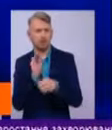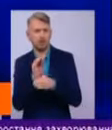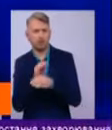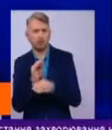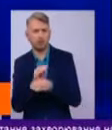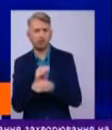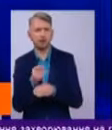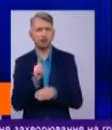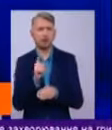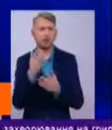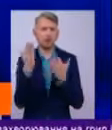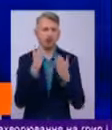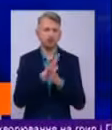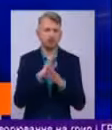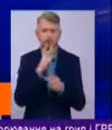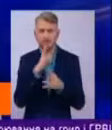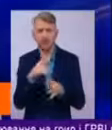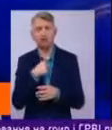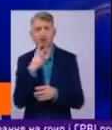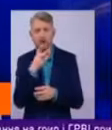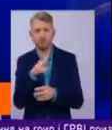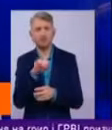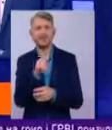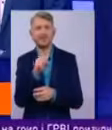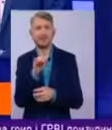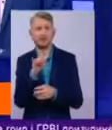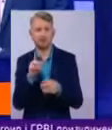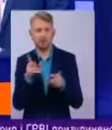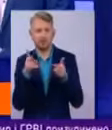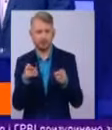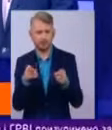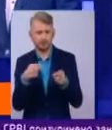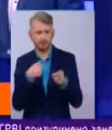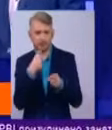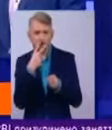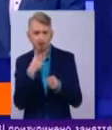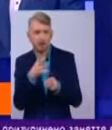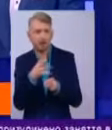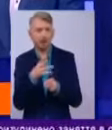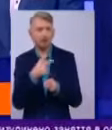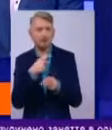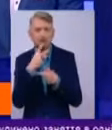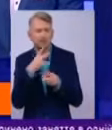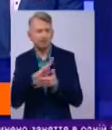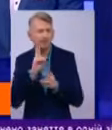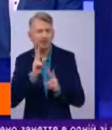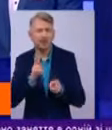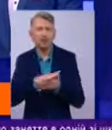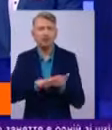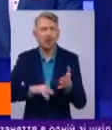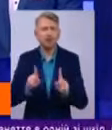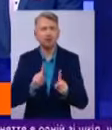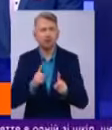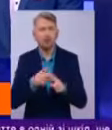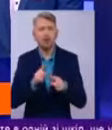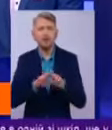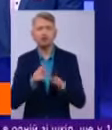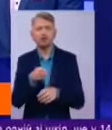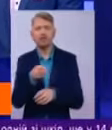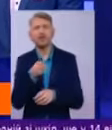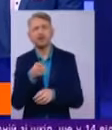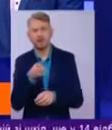не читав чи не бачив. Я бачив тізер, як і широка громадськість. Тобто я не знаю, що там далі за кадром. Тізер це лише